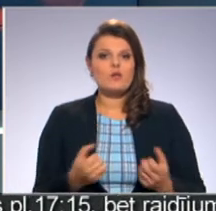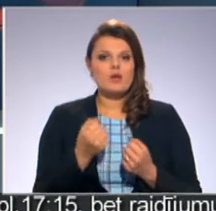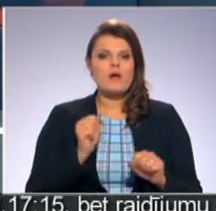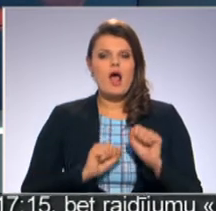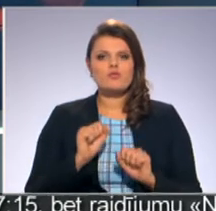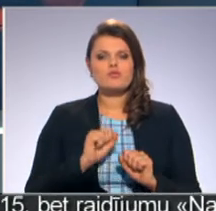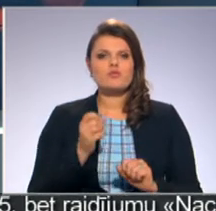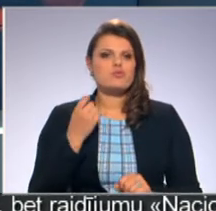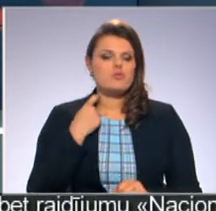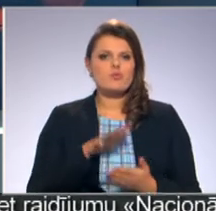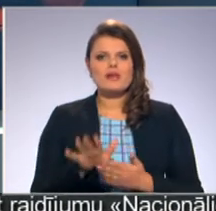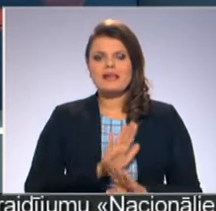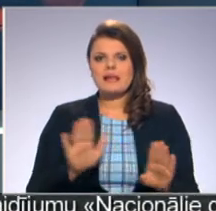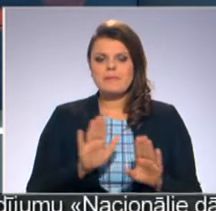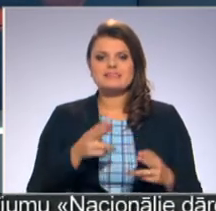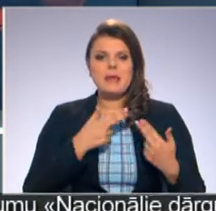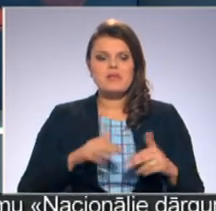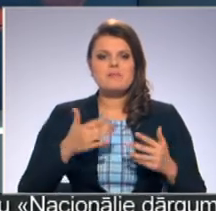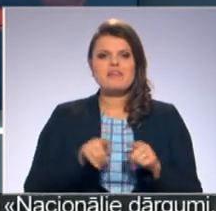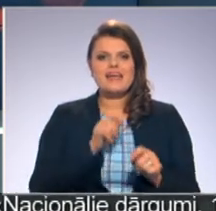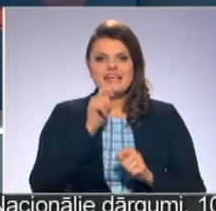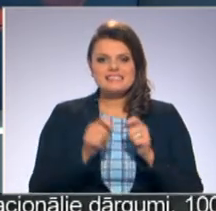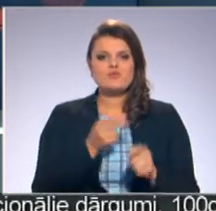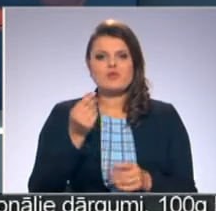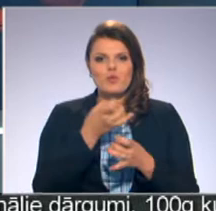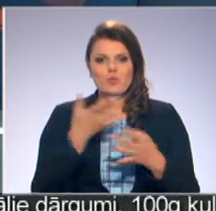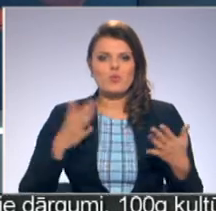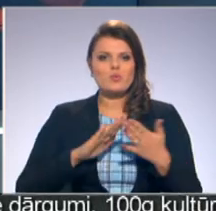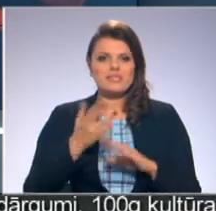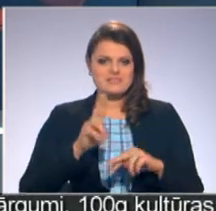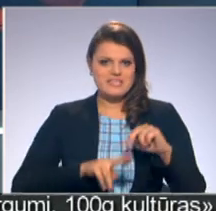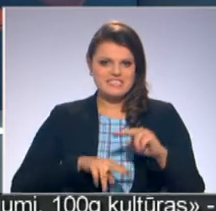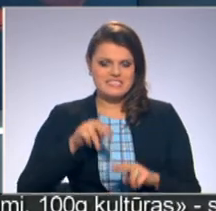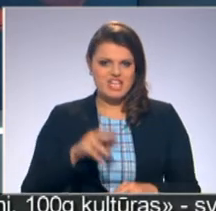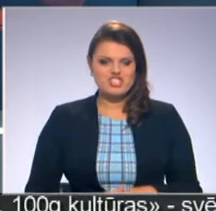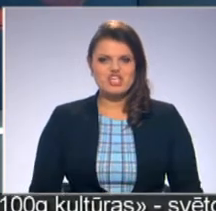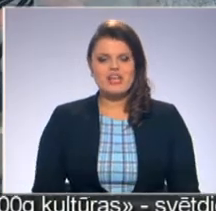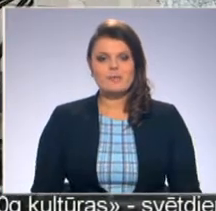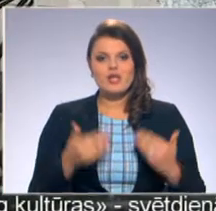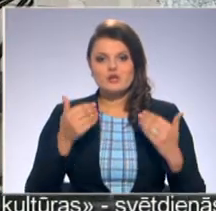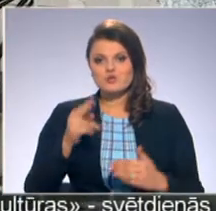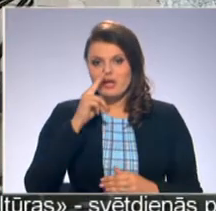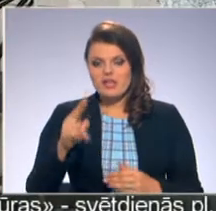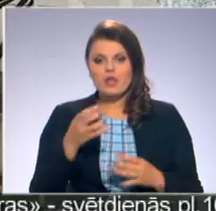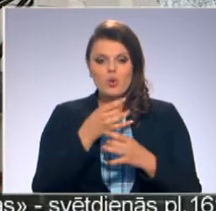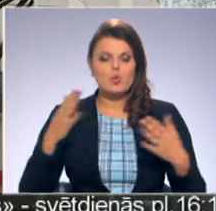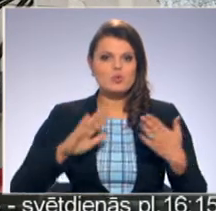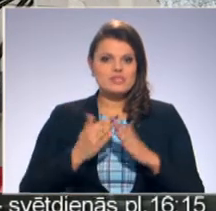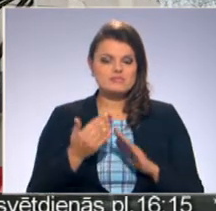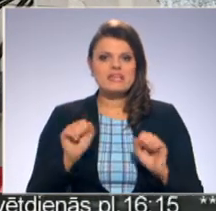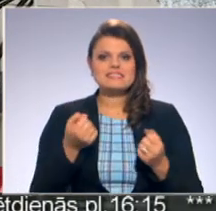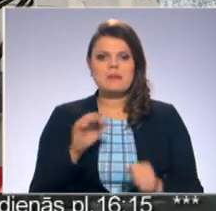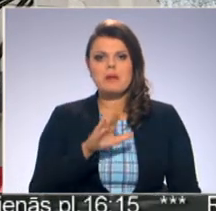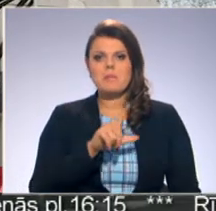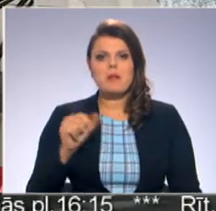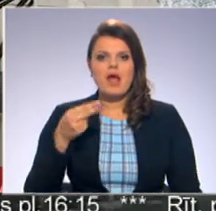atturības biedrību Ziemeļblāzma, bet arī ziedoja līdzekļus kultūras pils celšanai. Šonedēļ kultūras pili Ziemeļblāzma